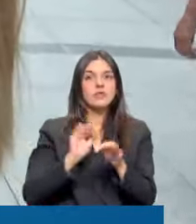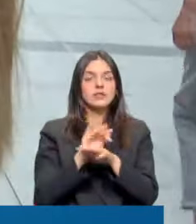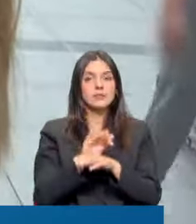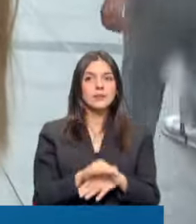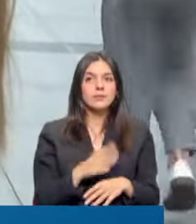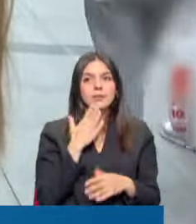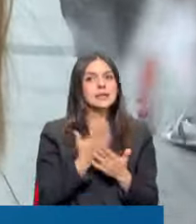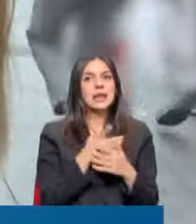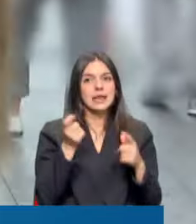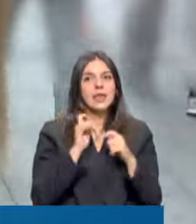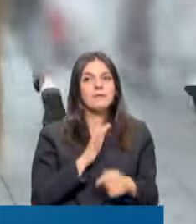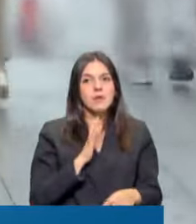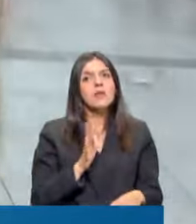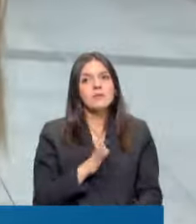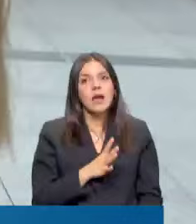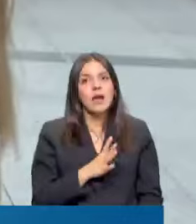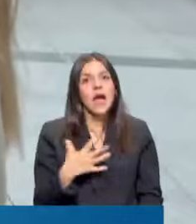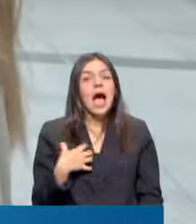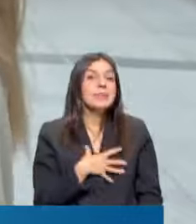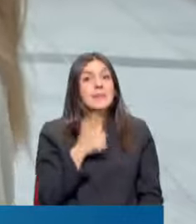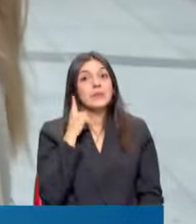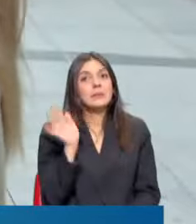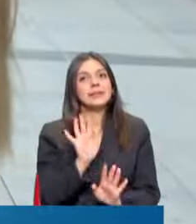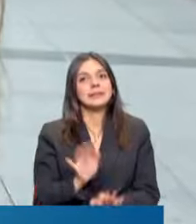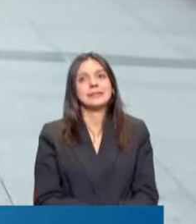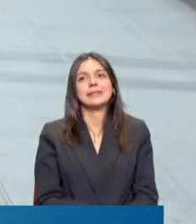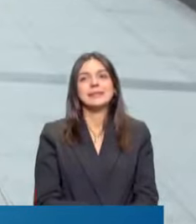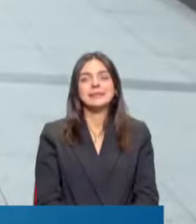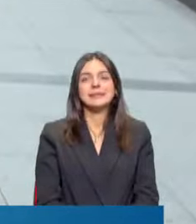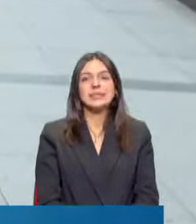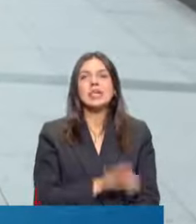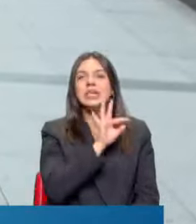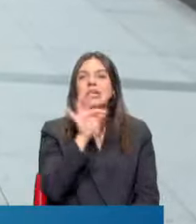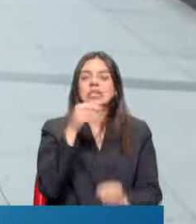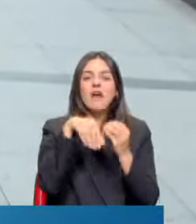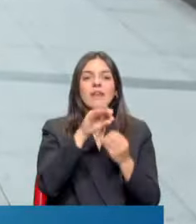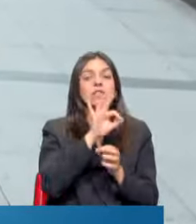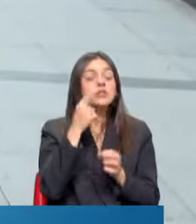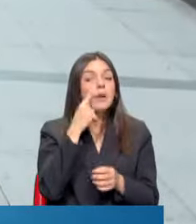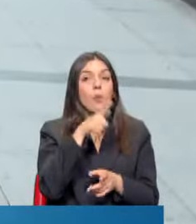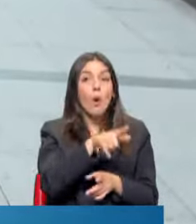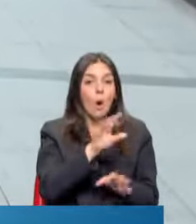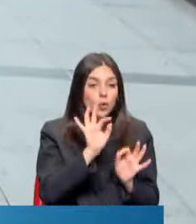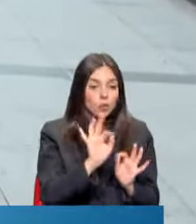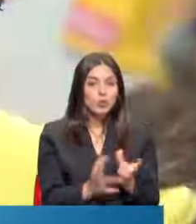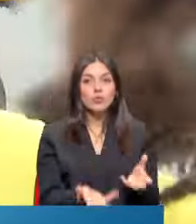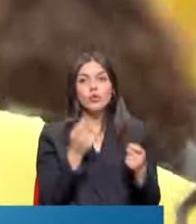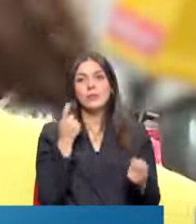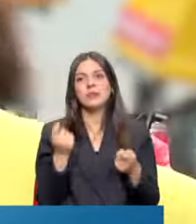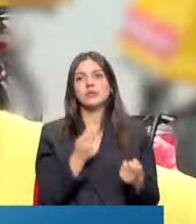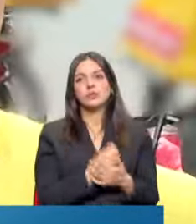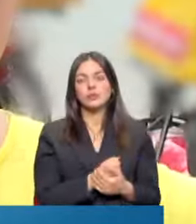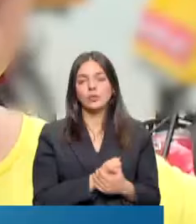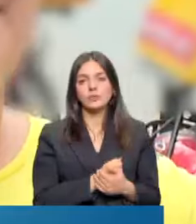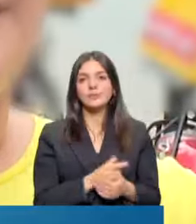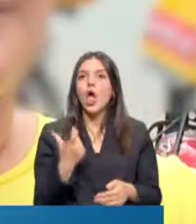normal krediniz var mı ayrıca? Var. Annem duymaz. Hiç faize bakmıyorum. O anı kurtarmaya bakıyorum. Özel